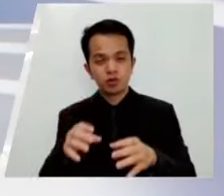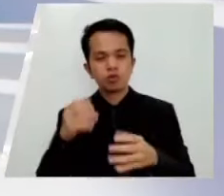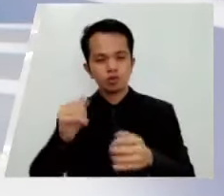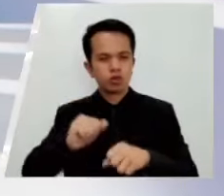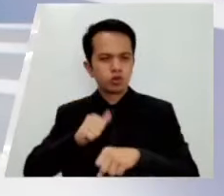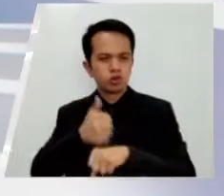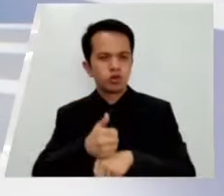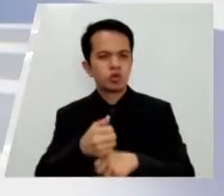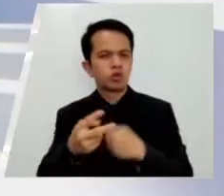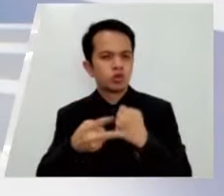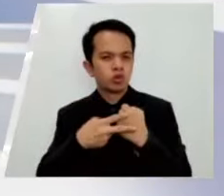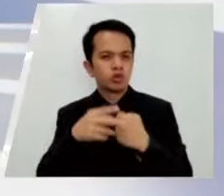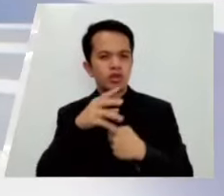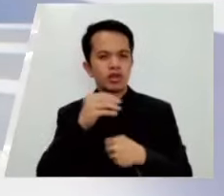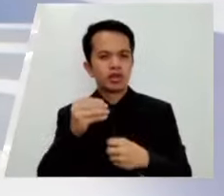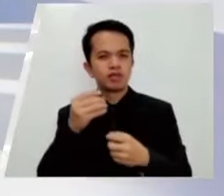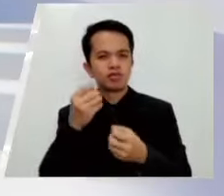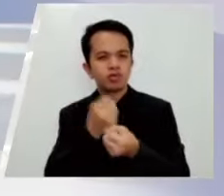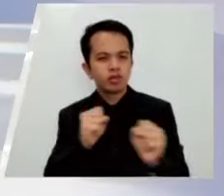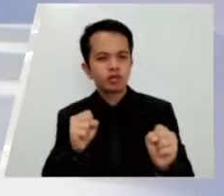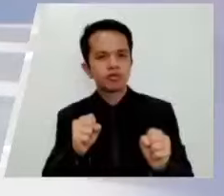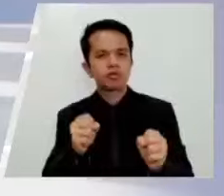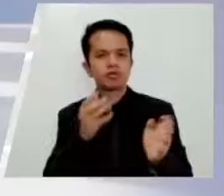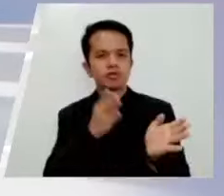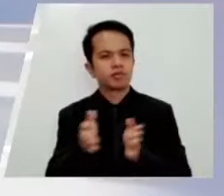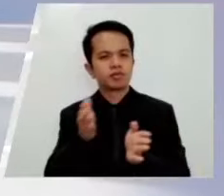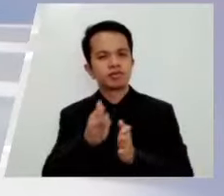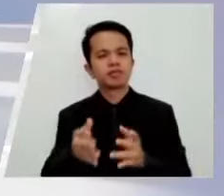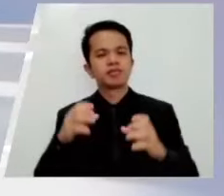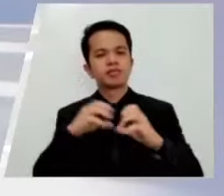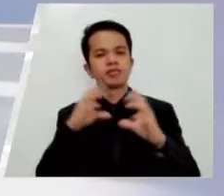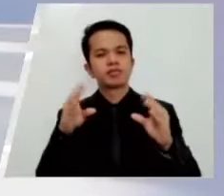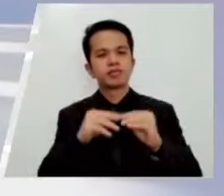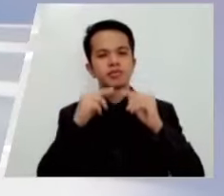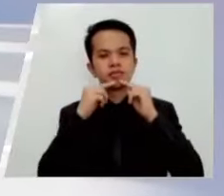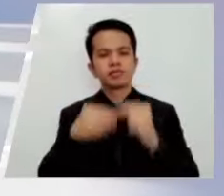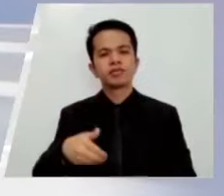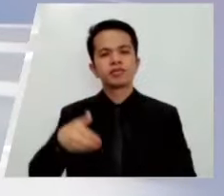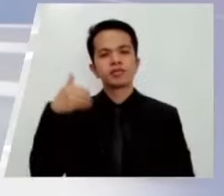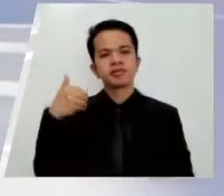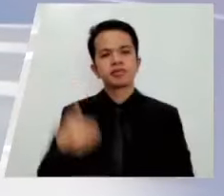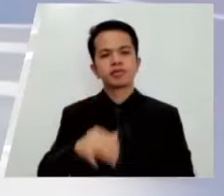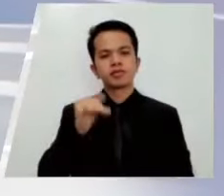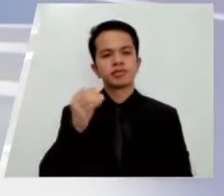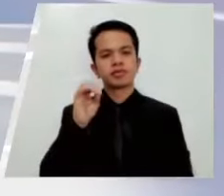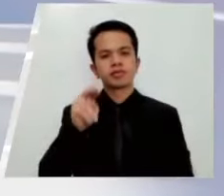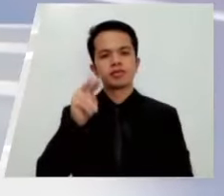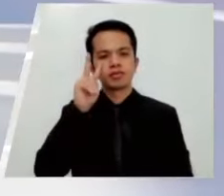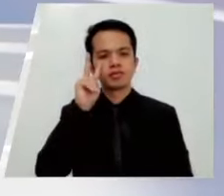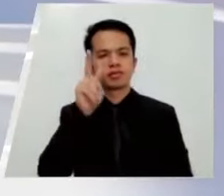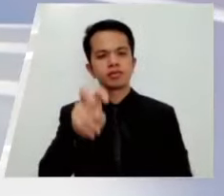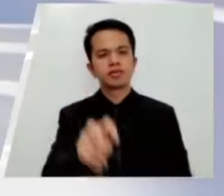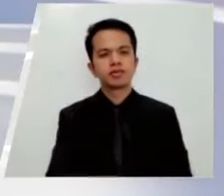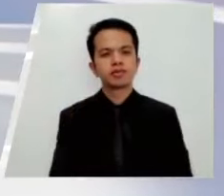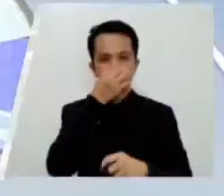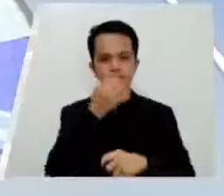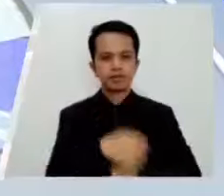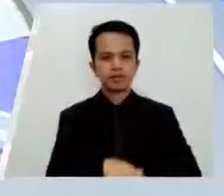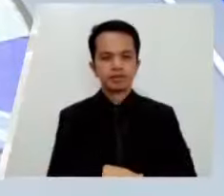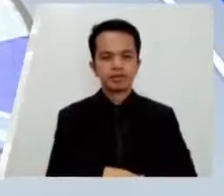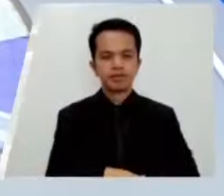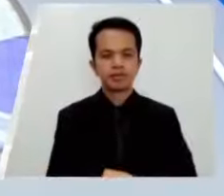measures. Para sa GMA Integrated News, ako si John Consulta, ang inyong saksi.